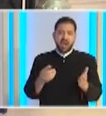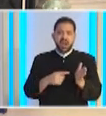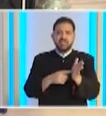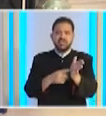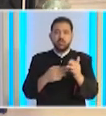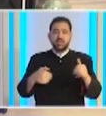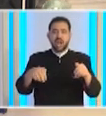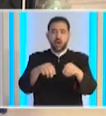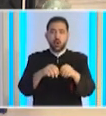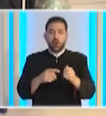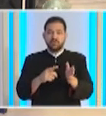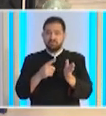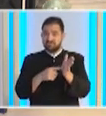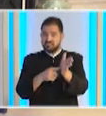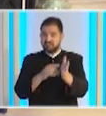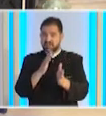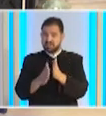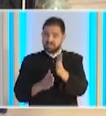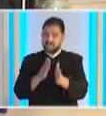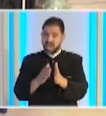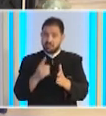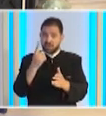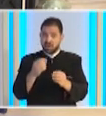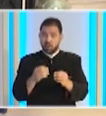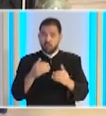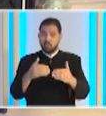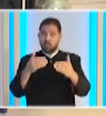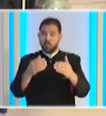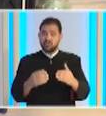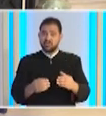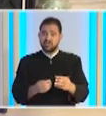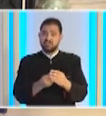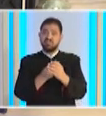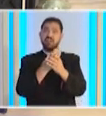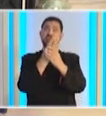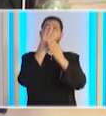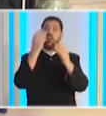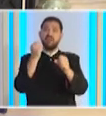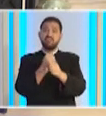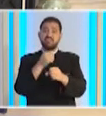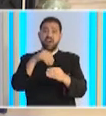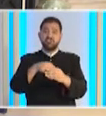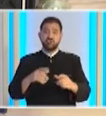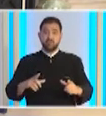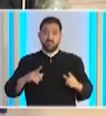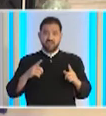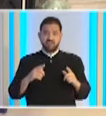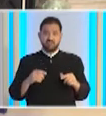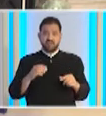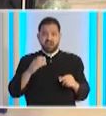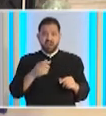care aud că un astfel de proces de noire durează o viață întreagă, s-ar deznădăjdui